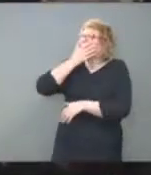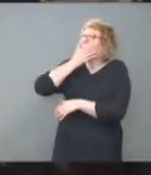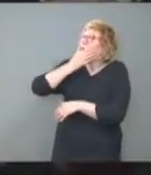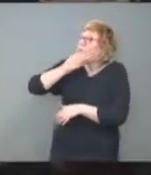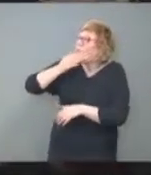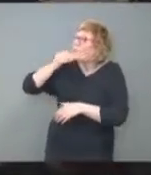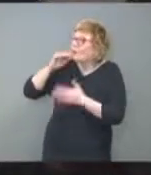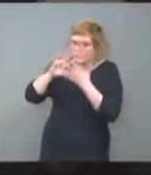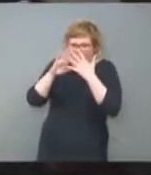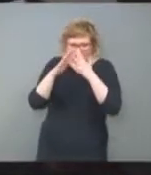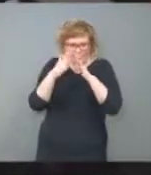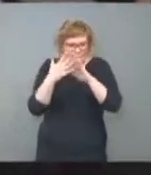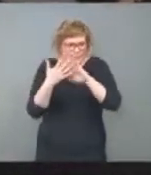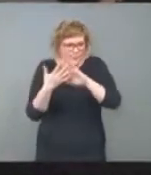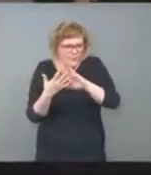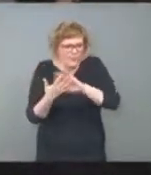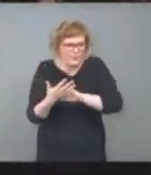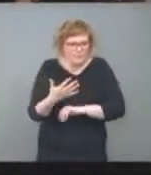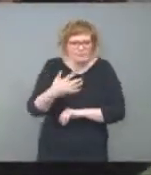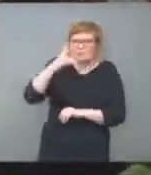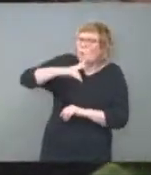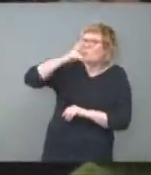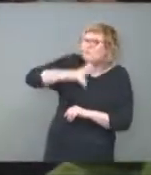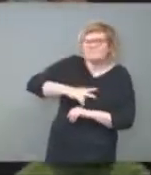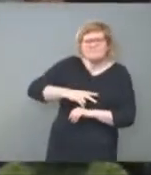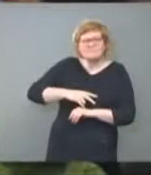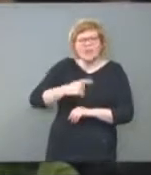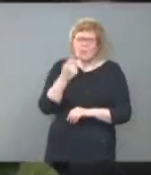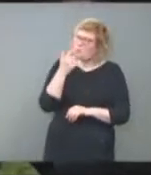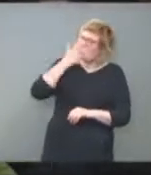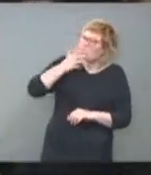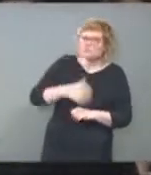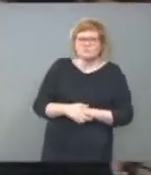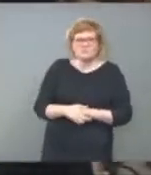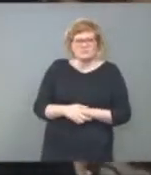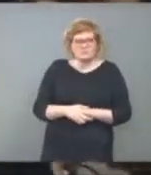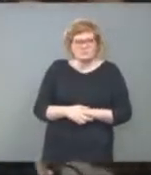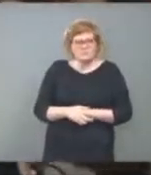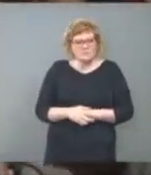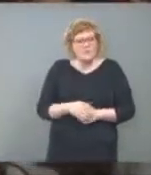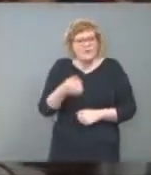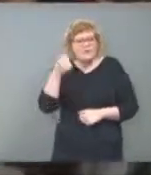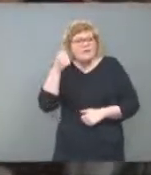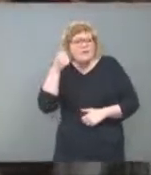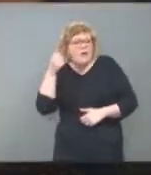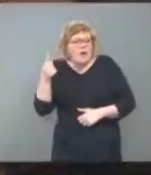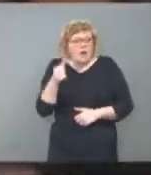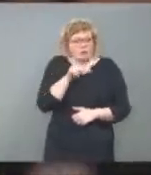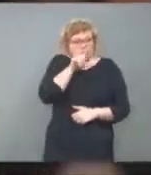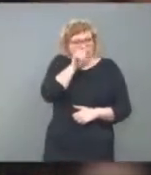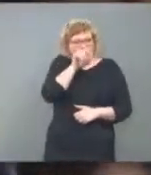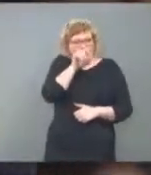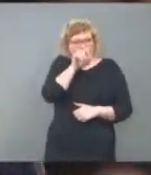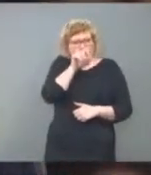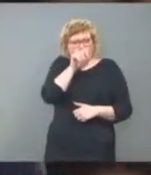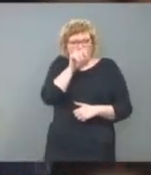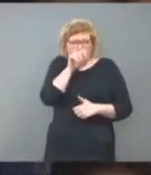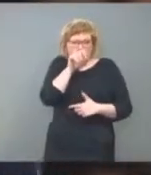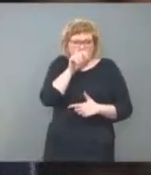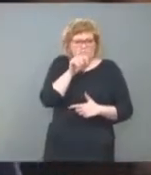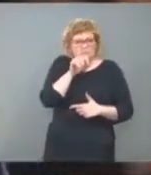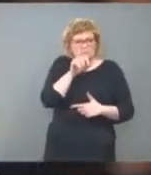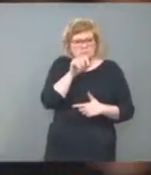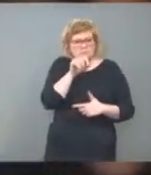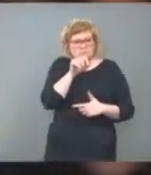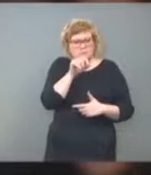laid. L'un agace son bec avec un brûle-gueule, l'autre mime en boitant l'infirme